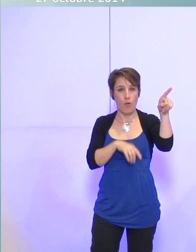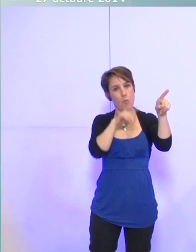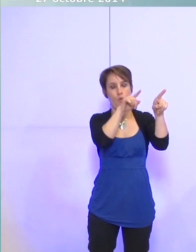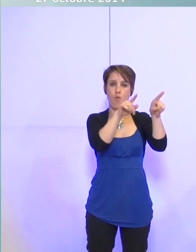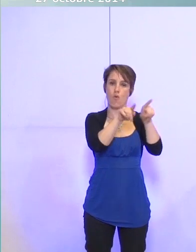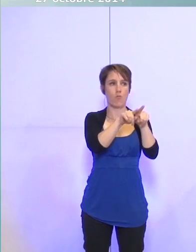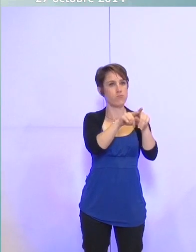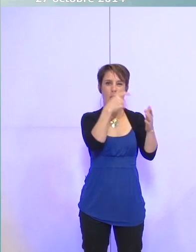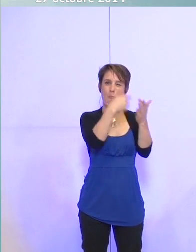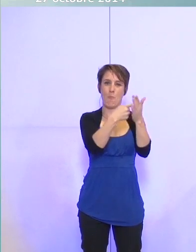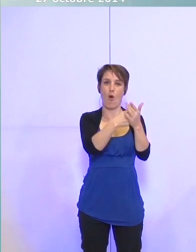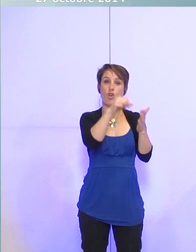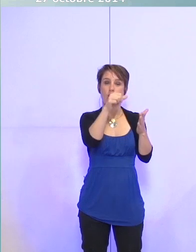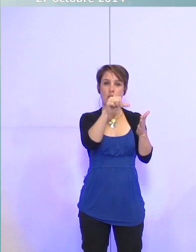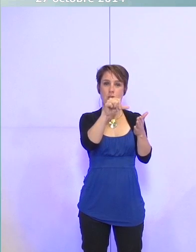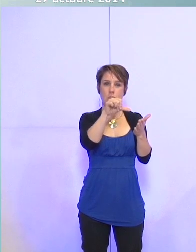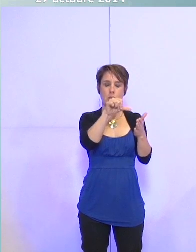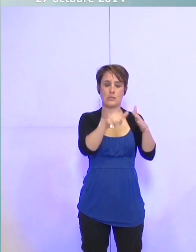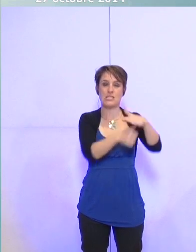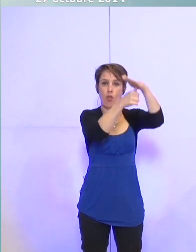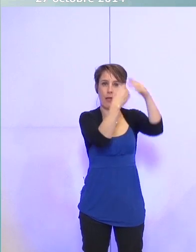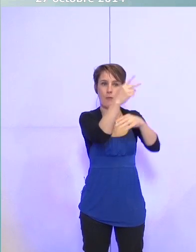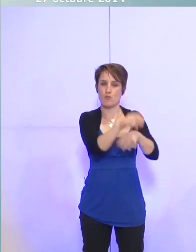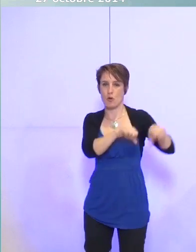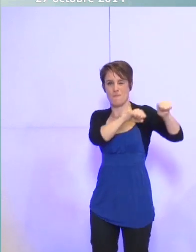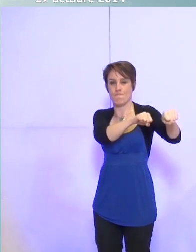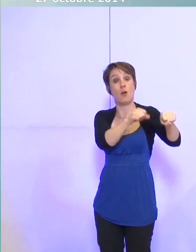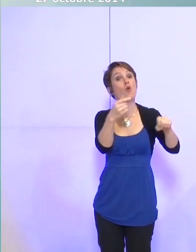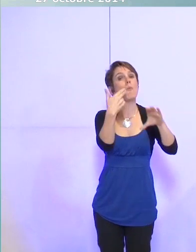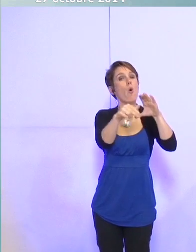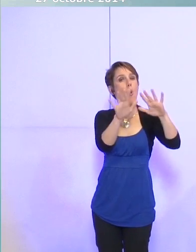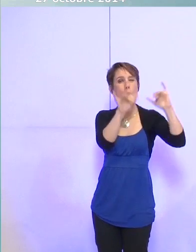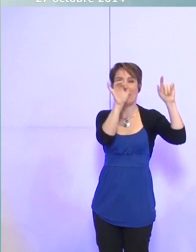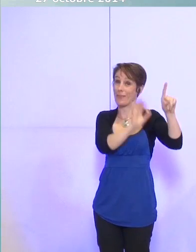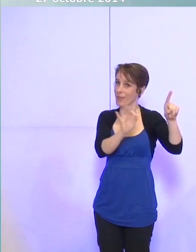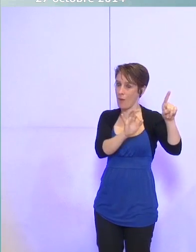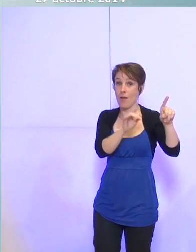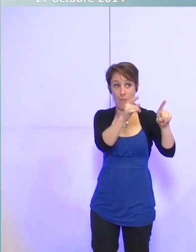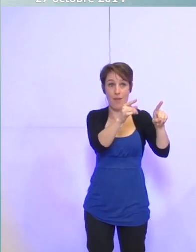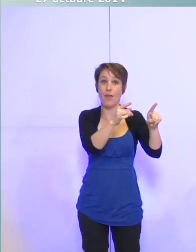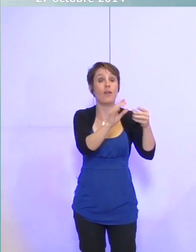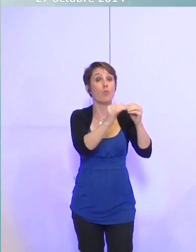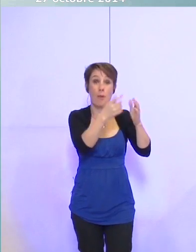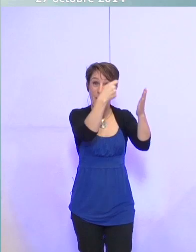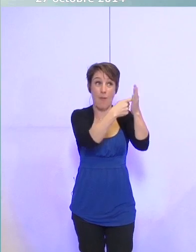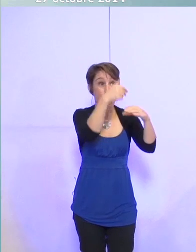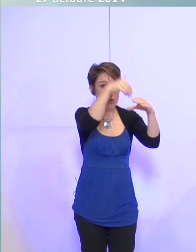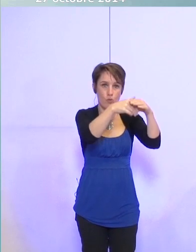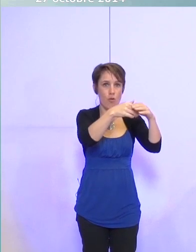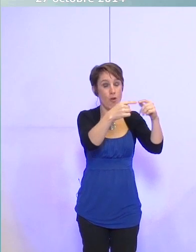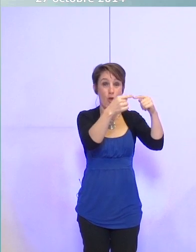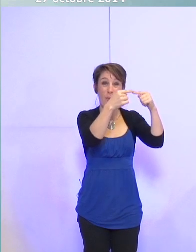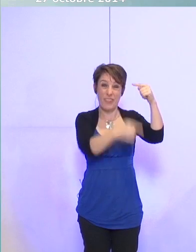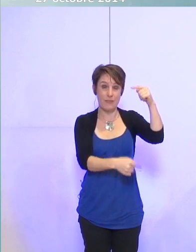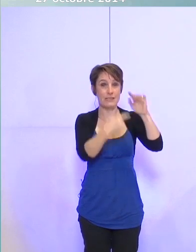sa banque centrale puisqu'il ne fait pas partie de l'euro et qui a un déficit aujourd'hui d'environ 7% du